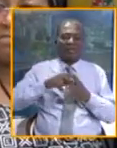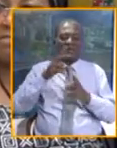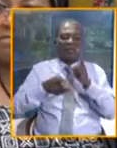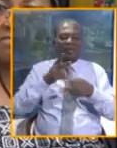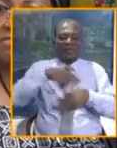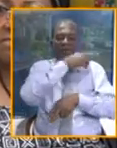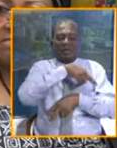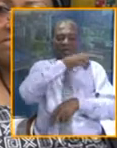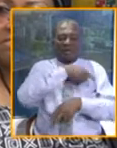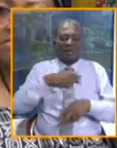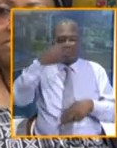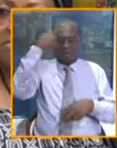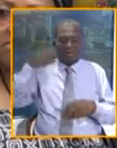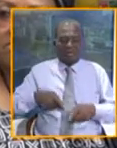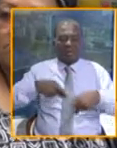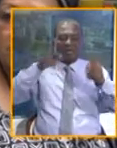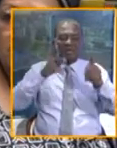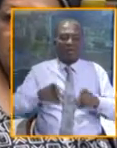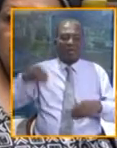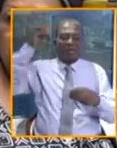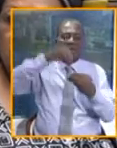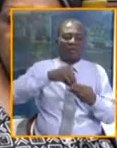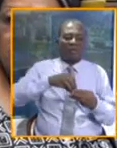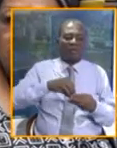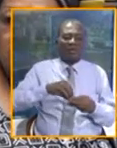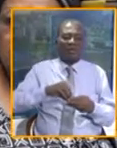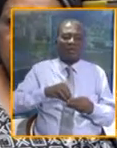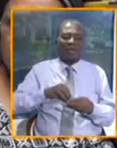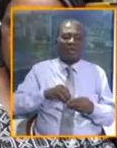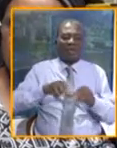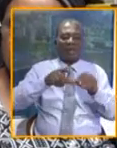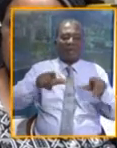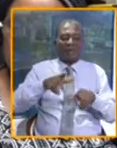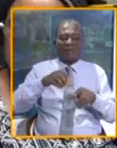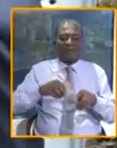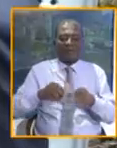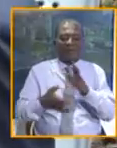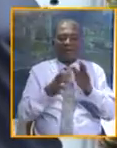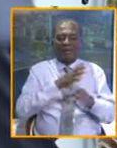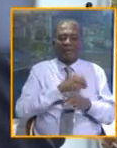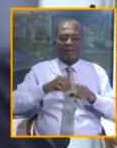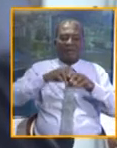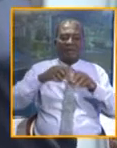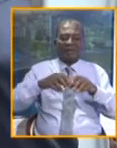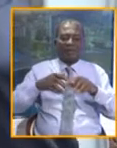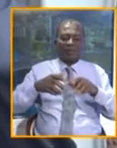de réanimation, parce que ça permet vraiment de renforcer donc le plateau technique des pompiers. L'ambulance sera transmise à